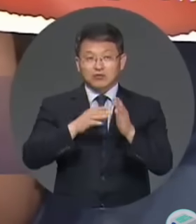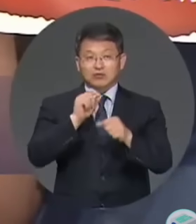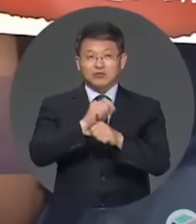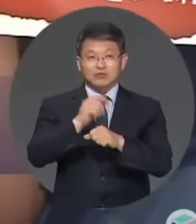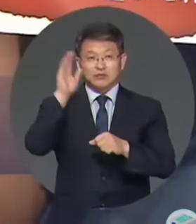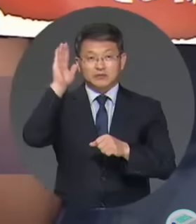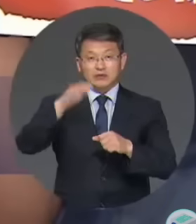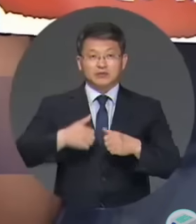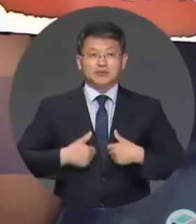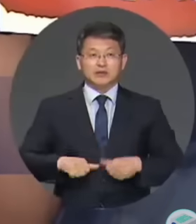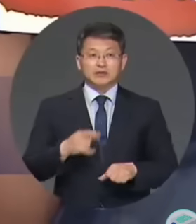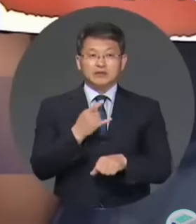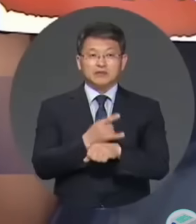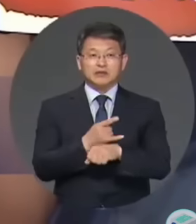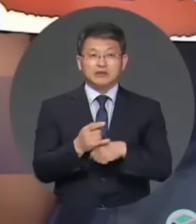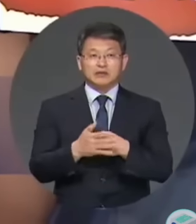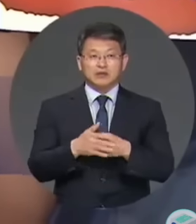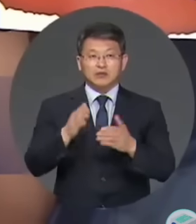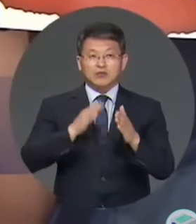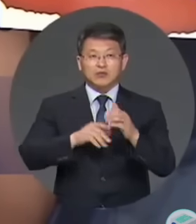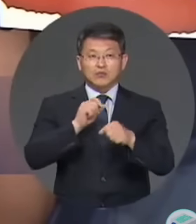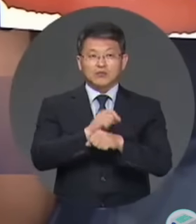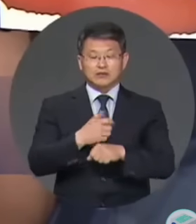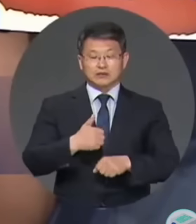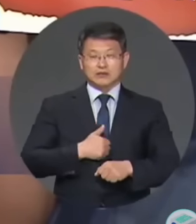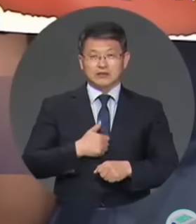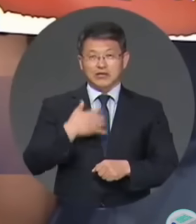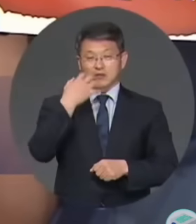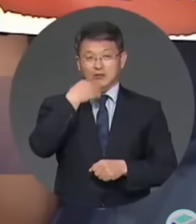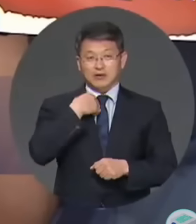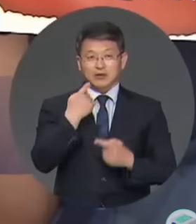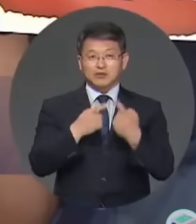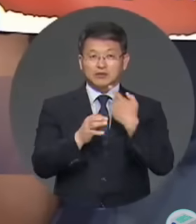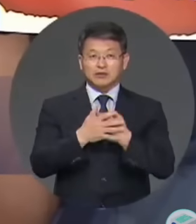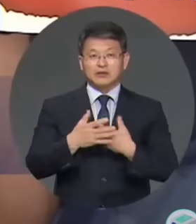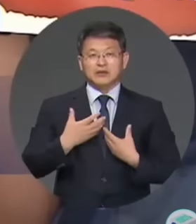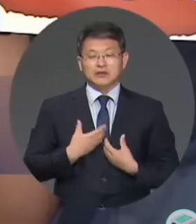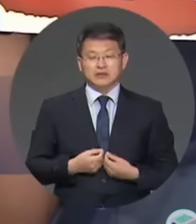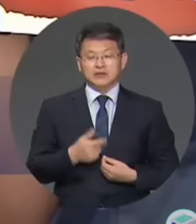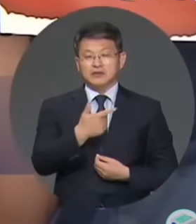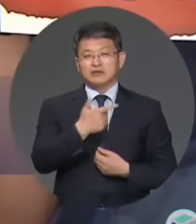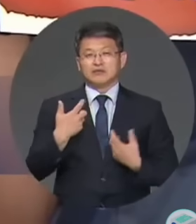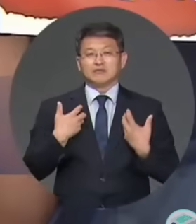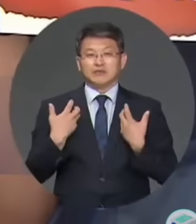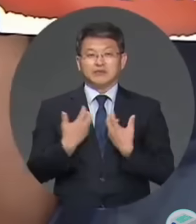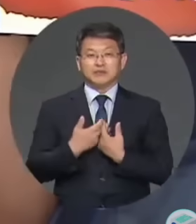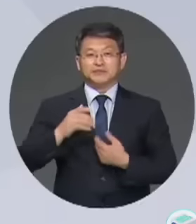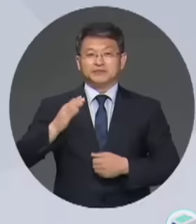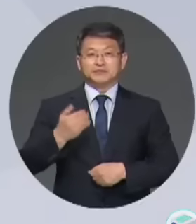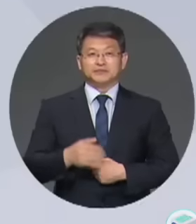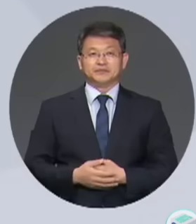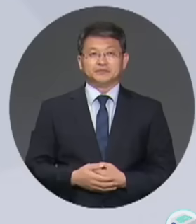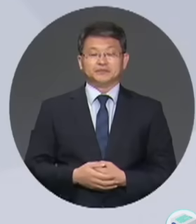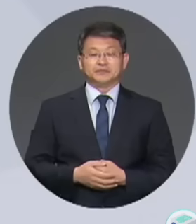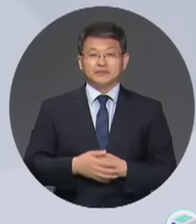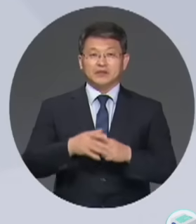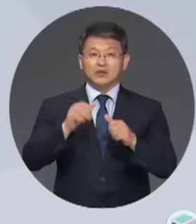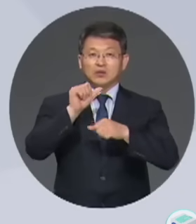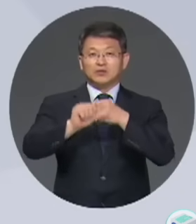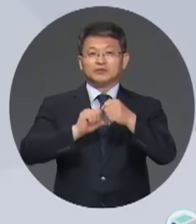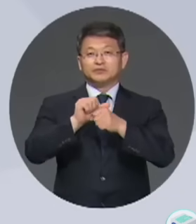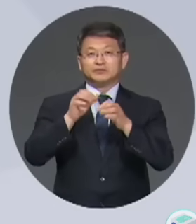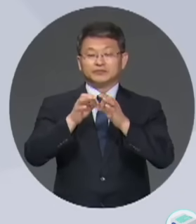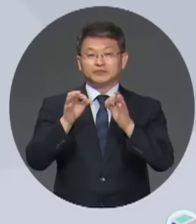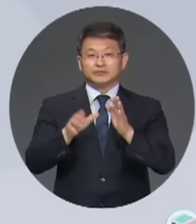포기하게 만들었습니다. 현재 공무원으로서 긍지와 보람은커녕 이제는 절망감으로 점점 채워지고 있습니다. 최근